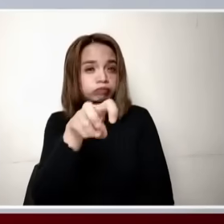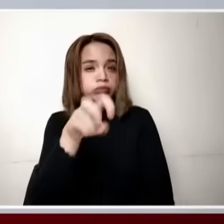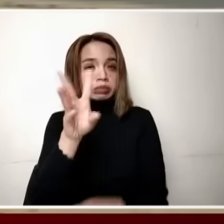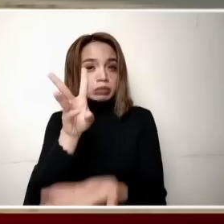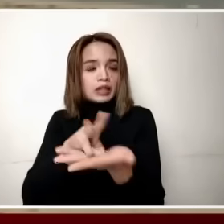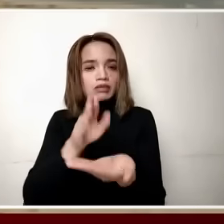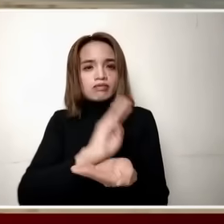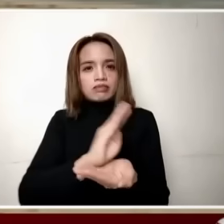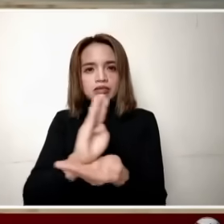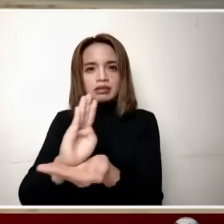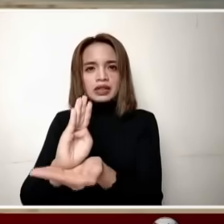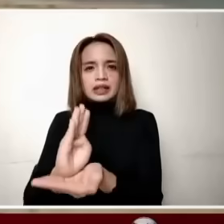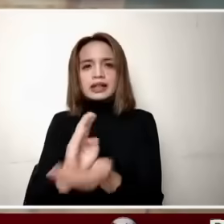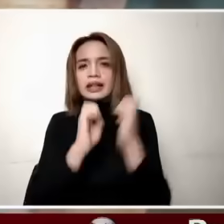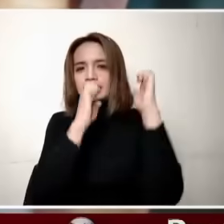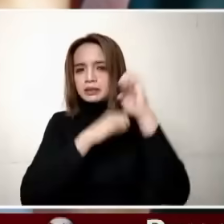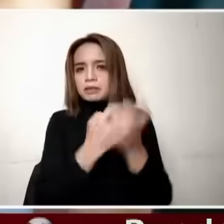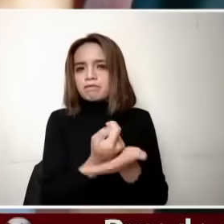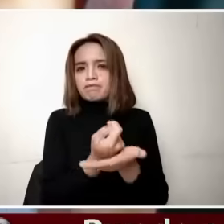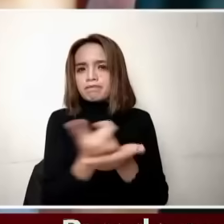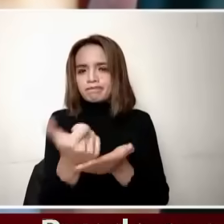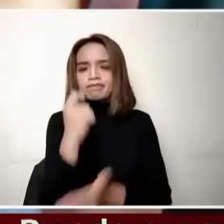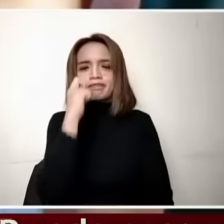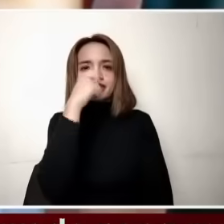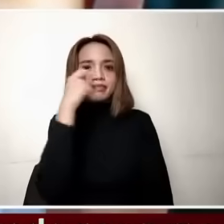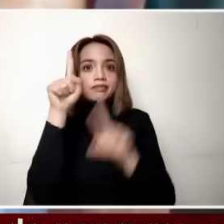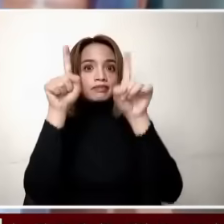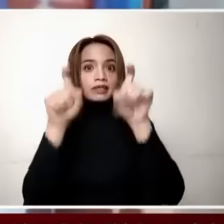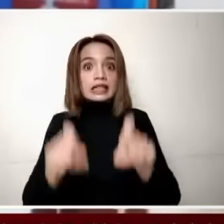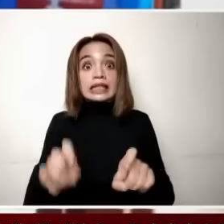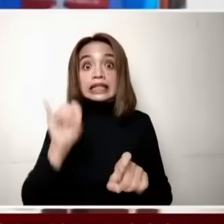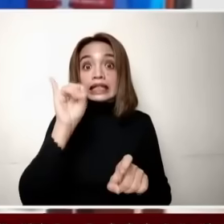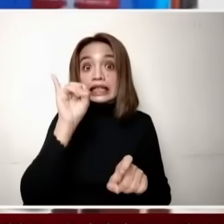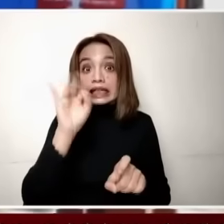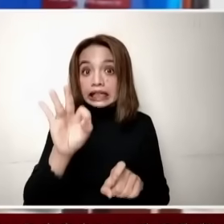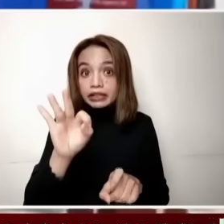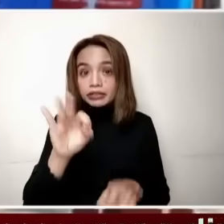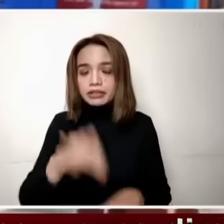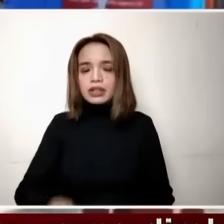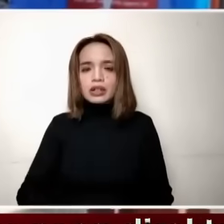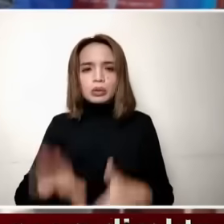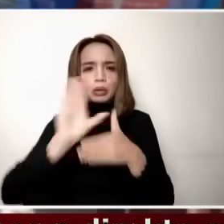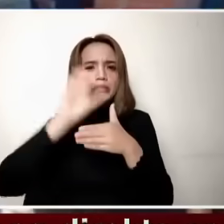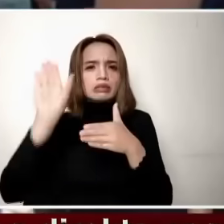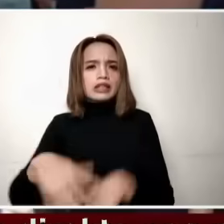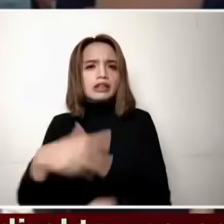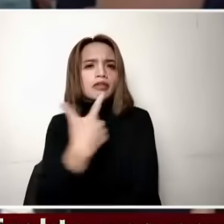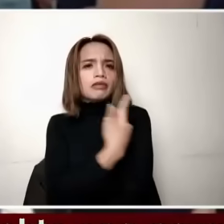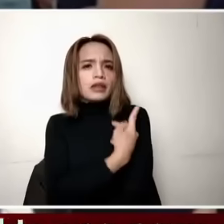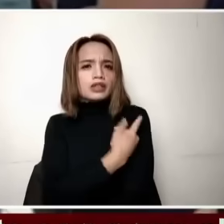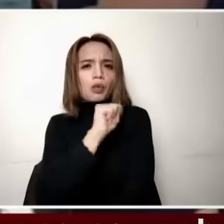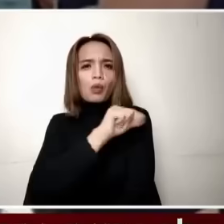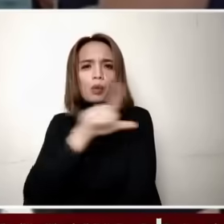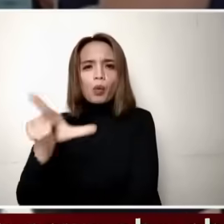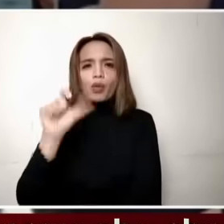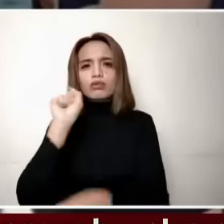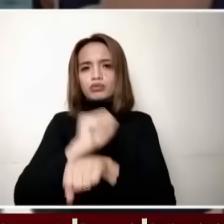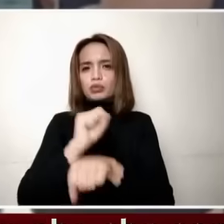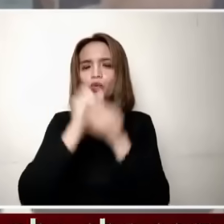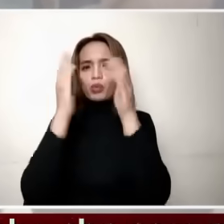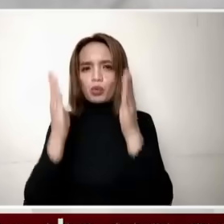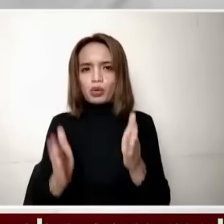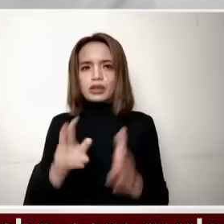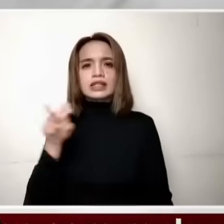rin ang RT-PCR requirement oras na maging fully vaccinated ang lahat ng tourism workers at residente sa